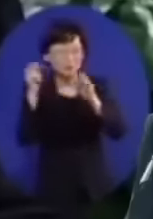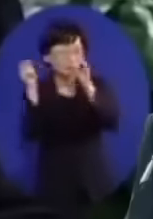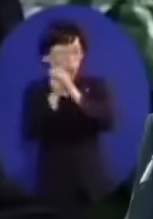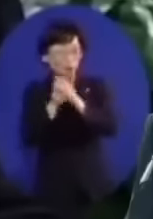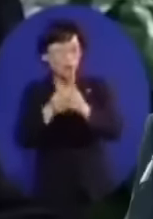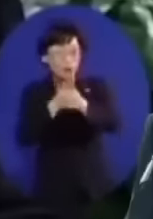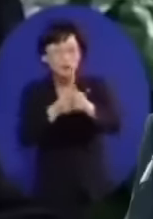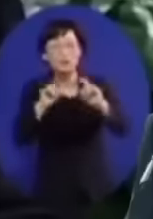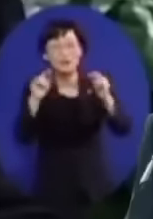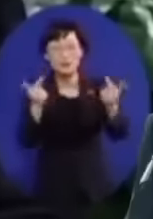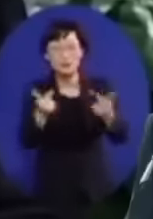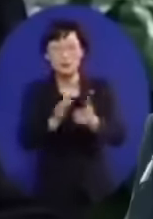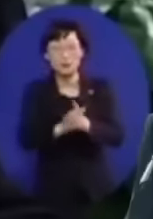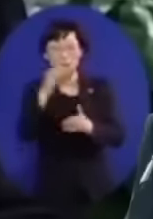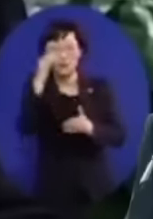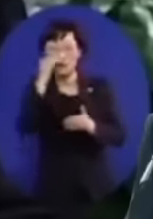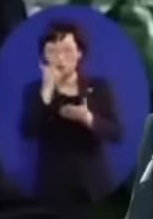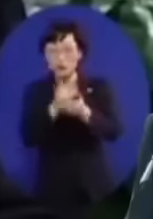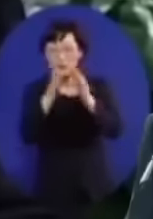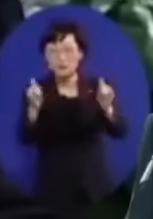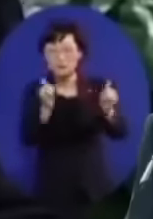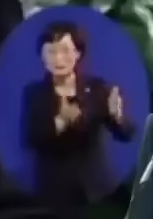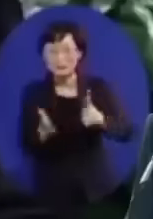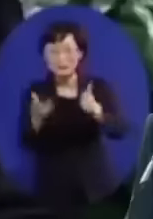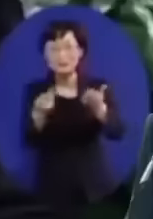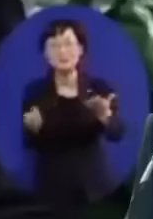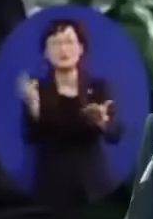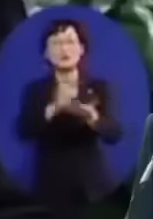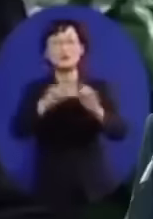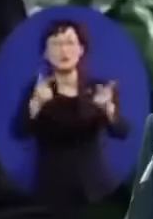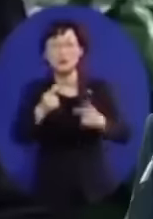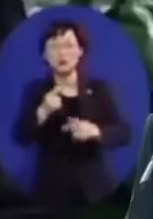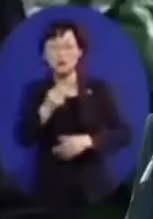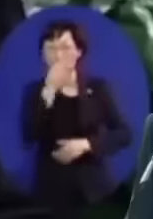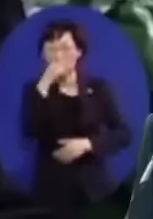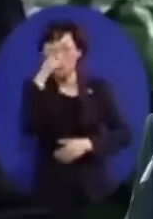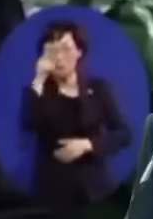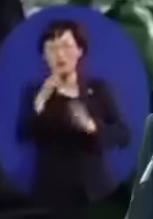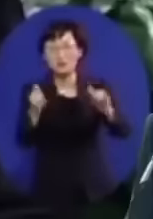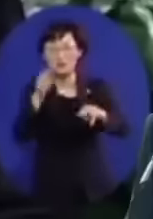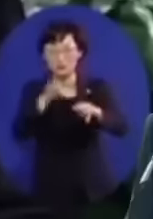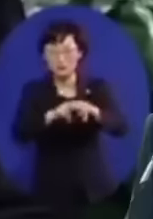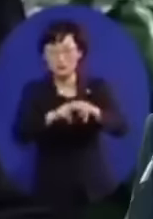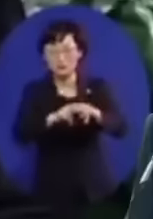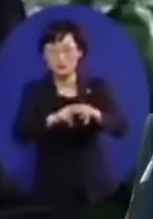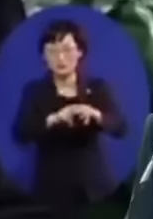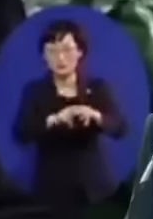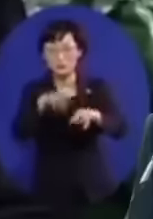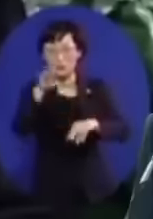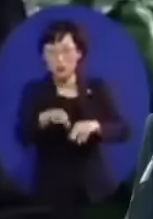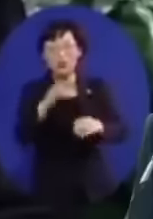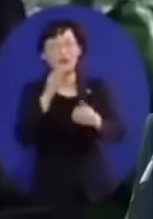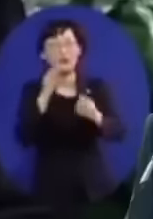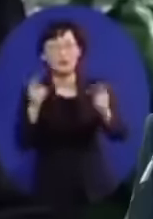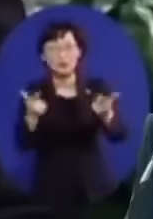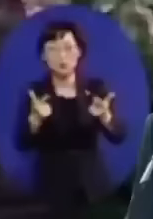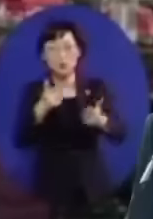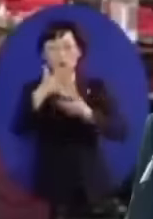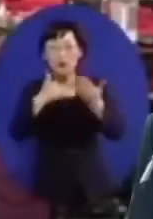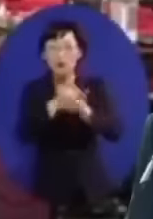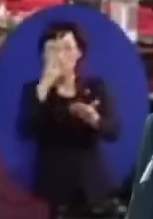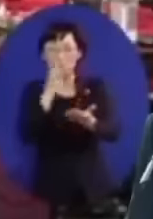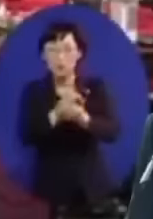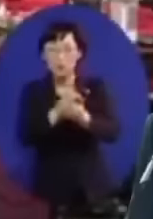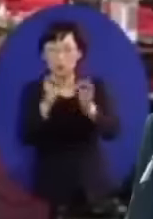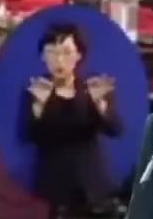아니하고 죄인의 길에 서지 아니하며 오만한 자의 자리에 앉지 않고 하나님의 율법을 즐거워하여 그 율법을